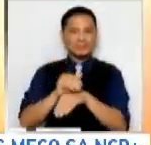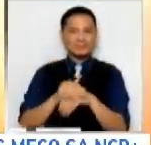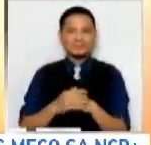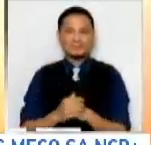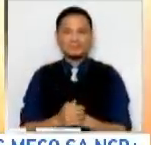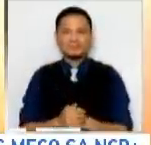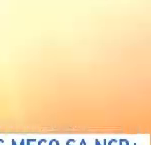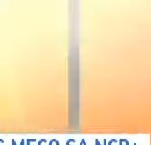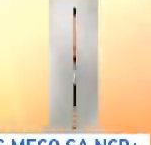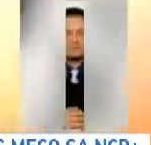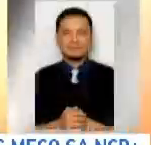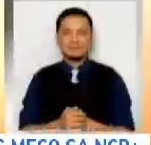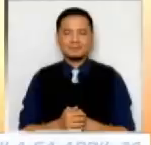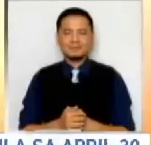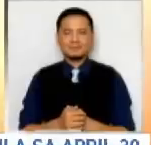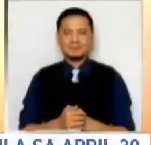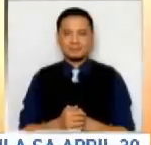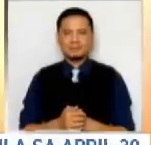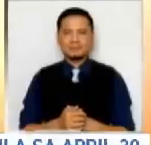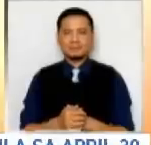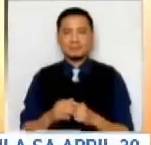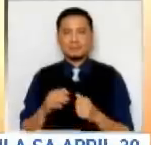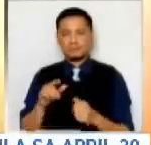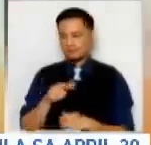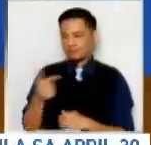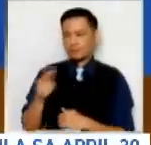At punta na po natin si Connie.